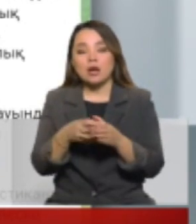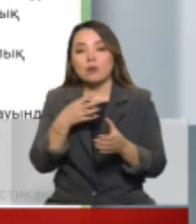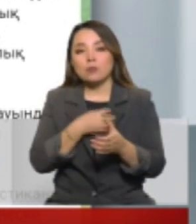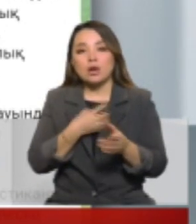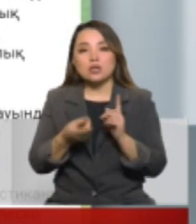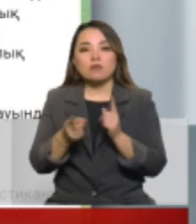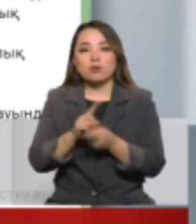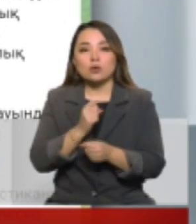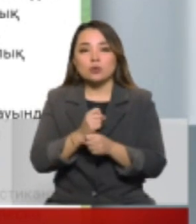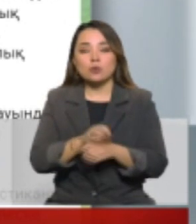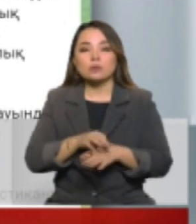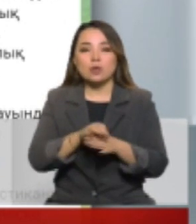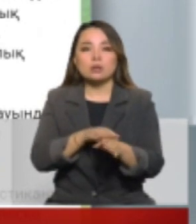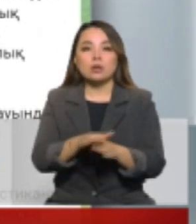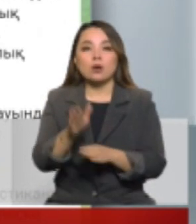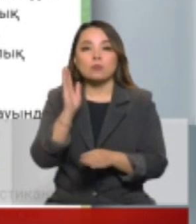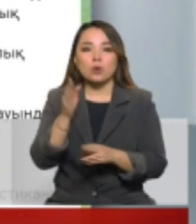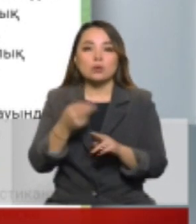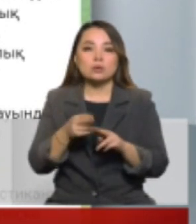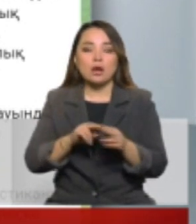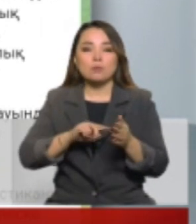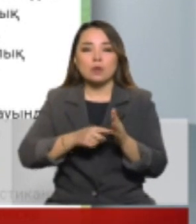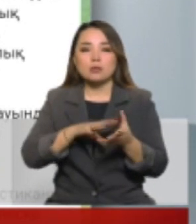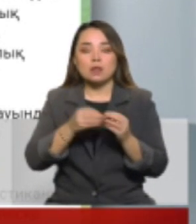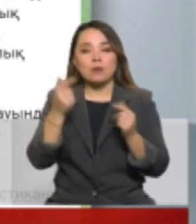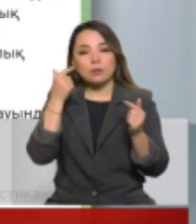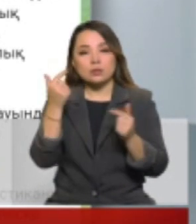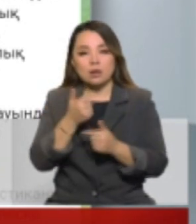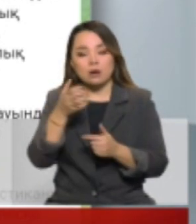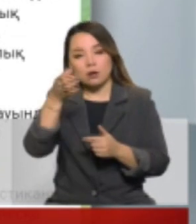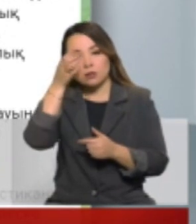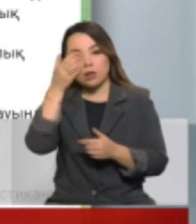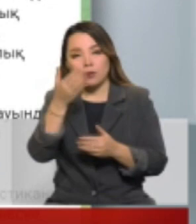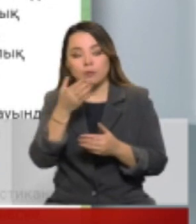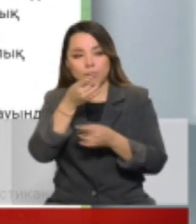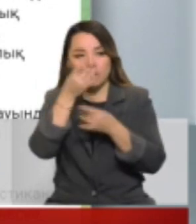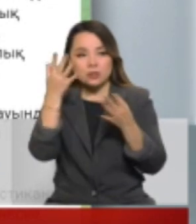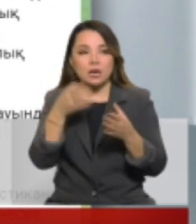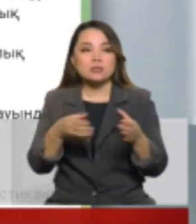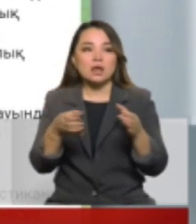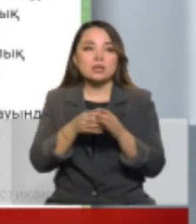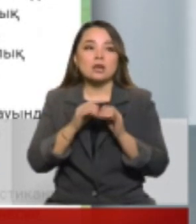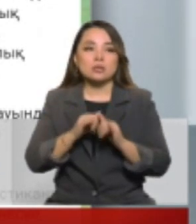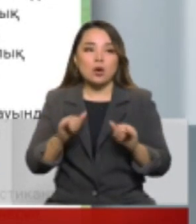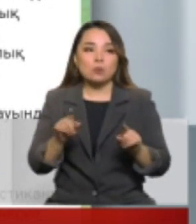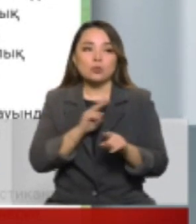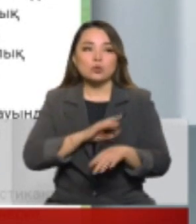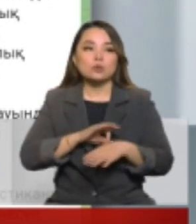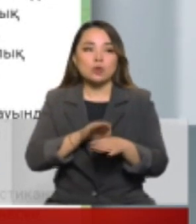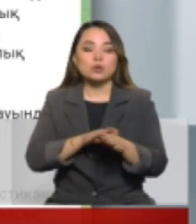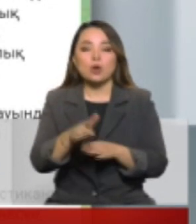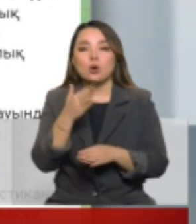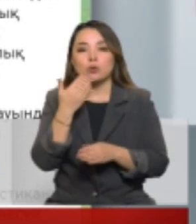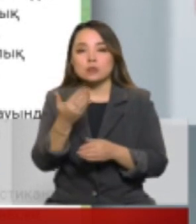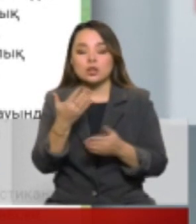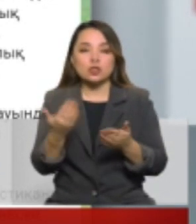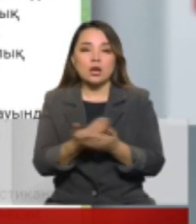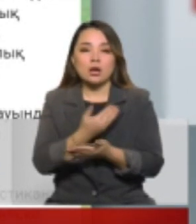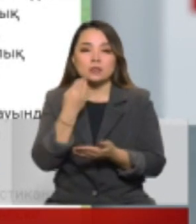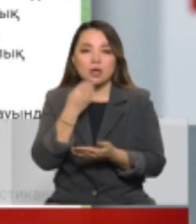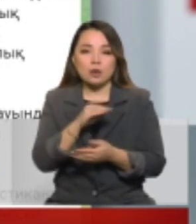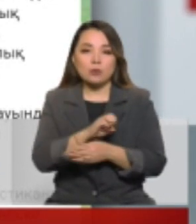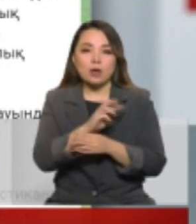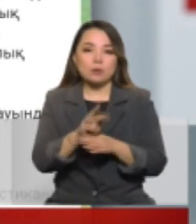маңызды реформалар жүзеге асырылады. Ондағы мақсат білім беру, ғылым және мәдениет саласын дамыту арқылы ұлттың жаңа